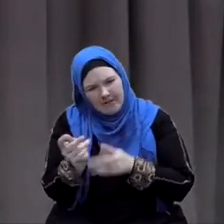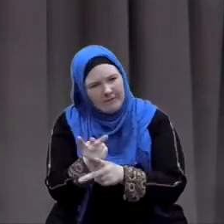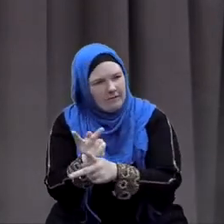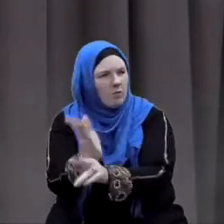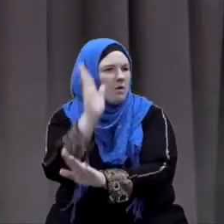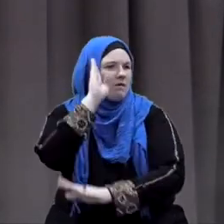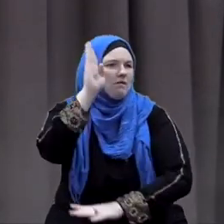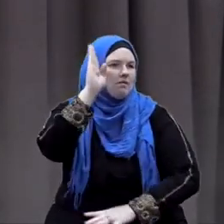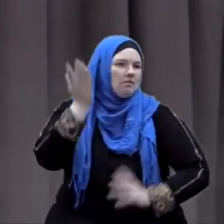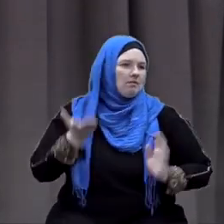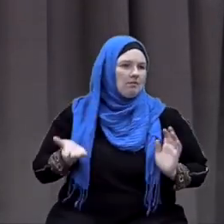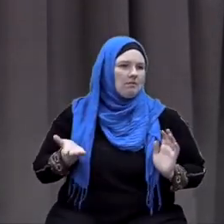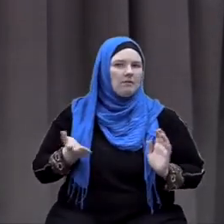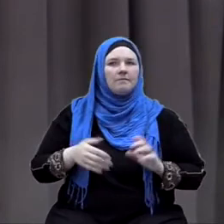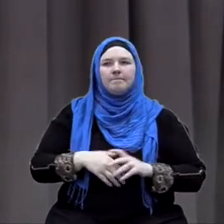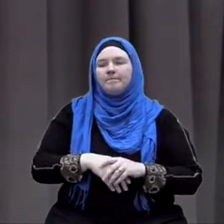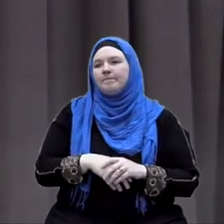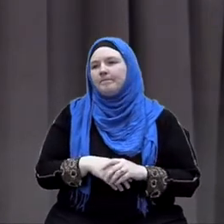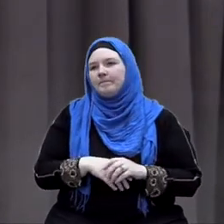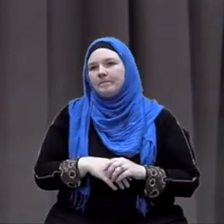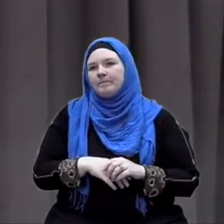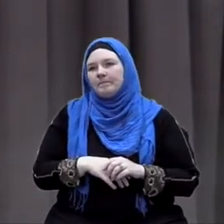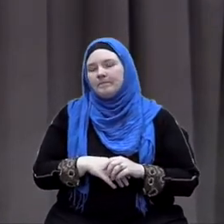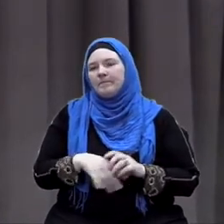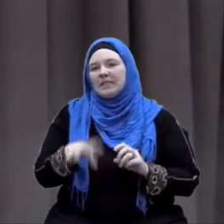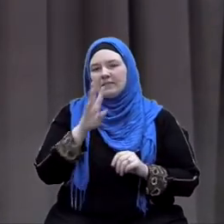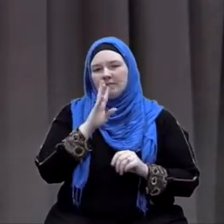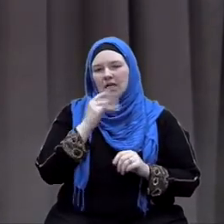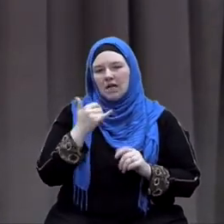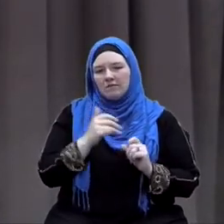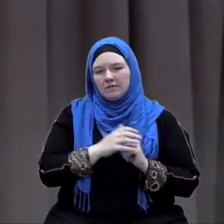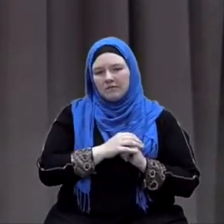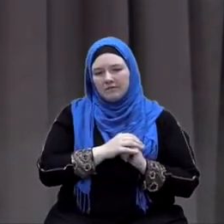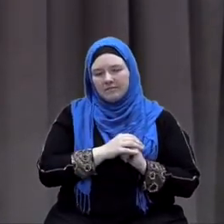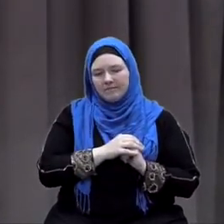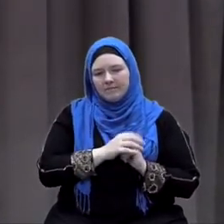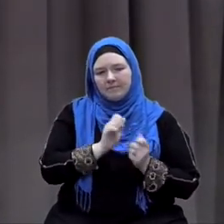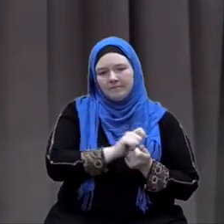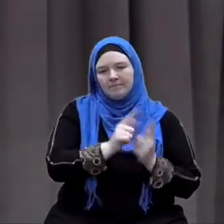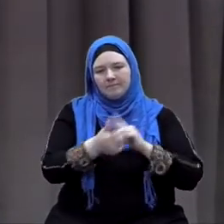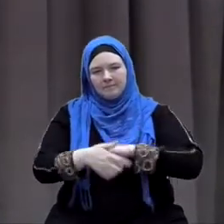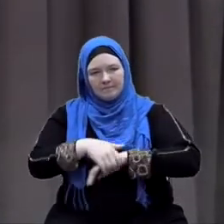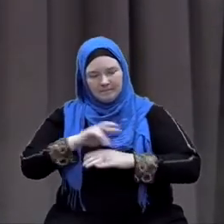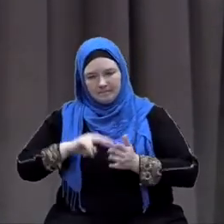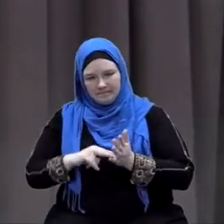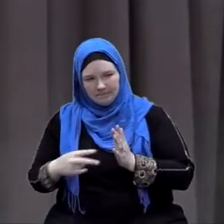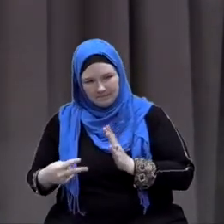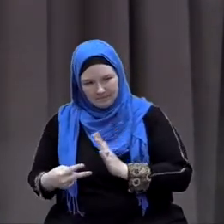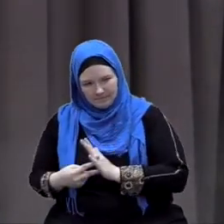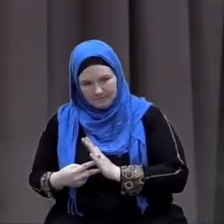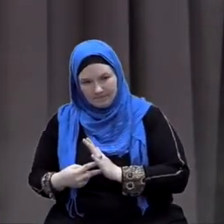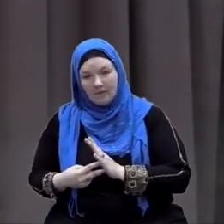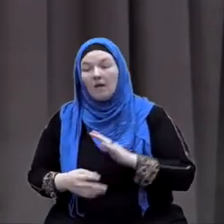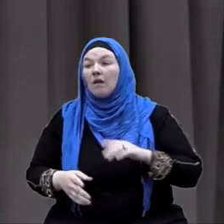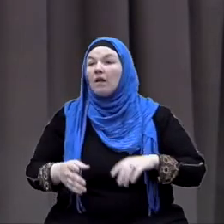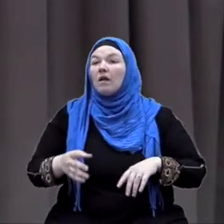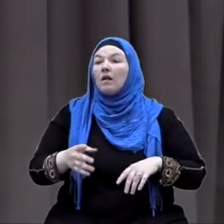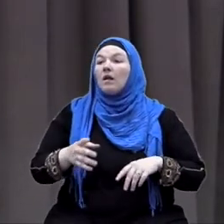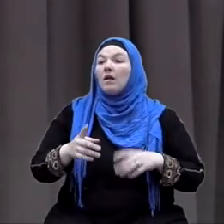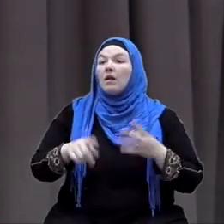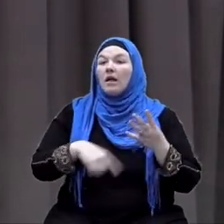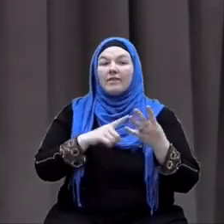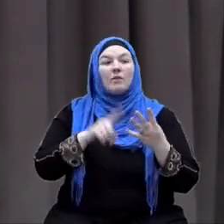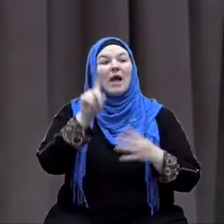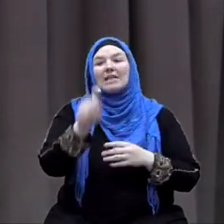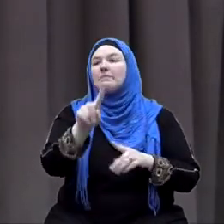question issue. وماله مما اكتسبه وفيما أنفقه. And he will be asked about